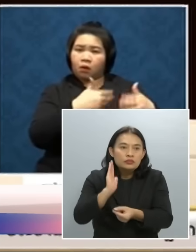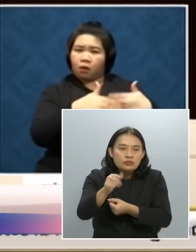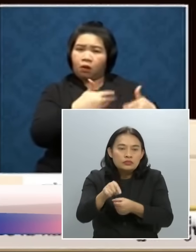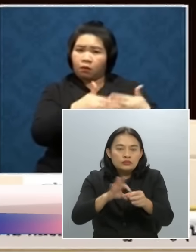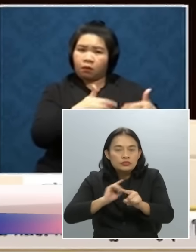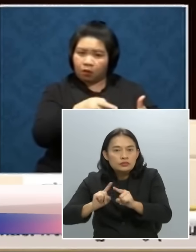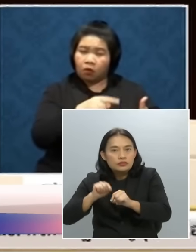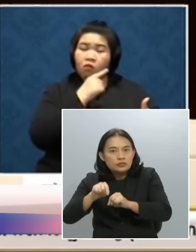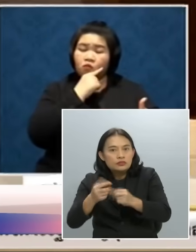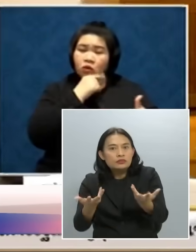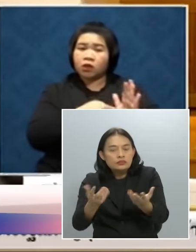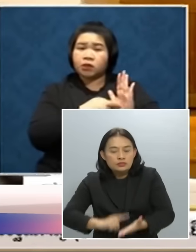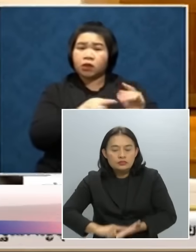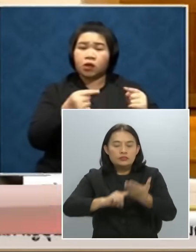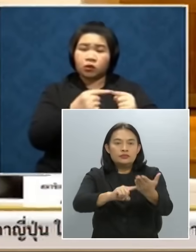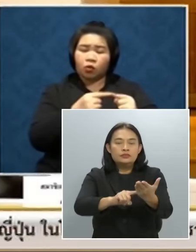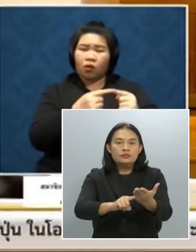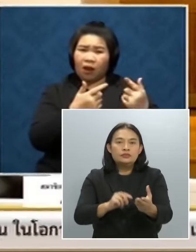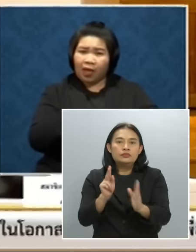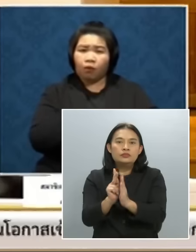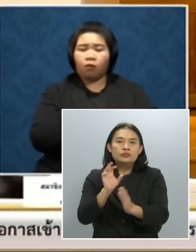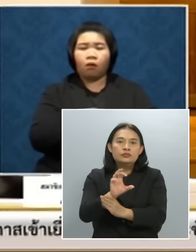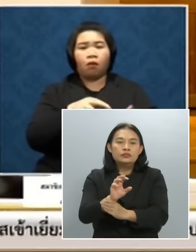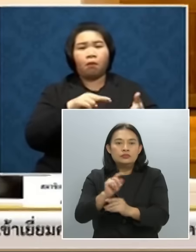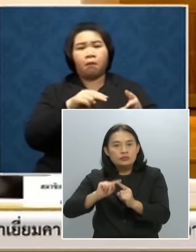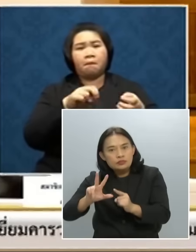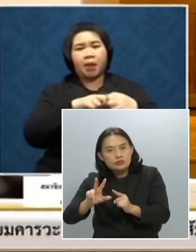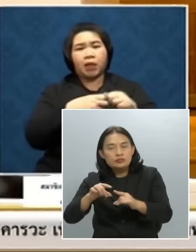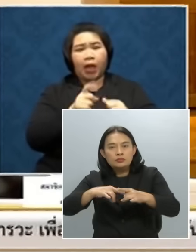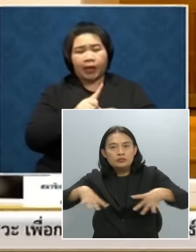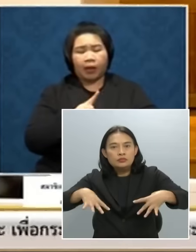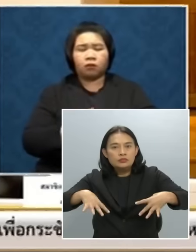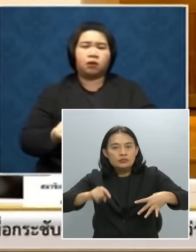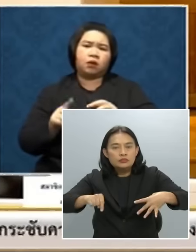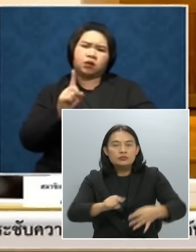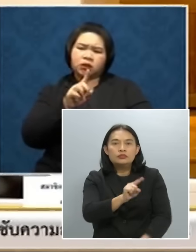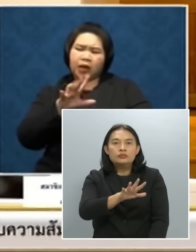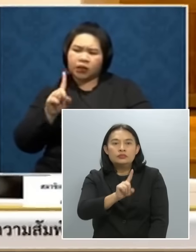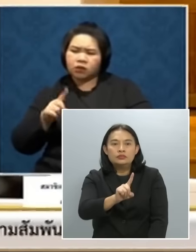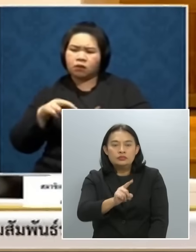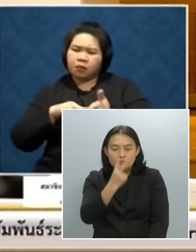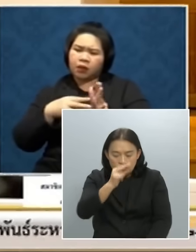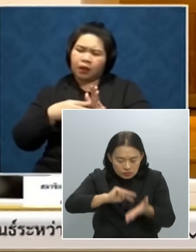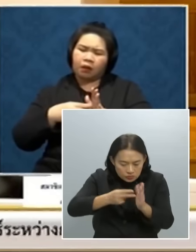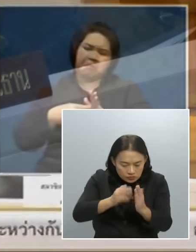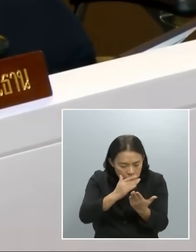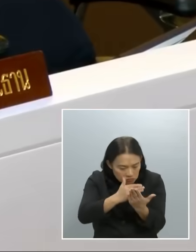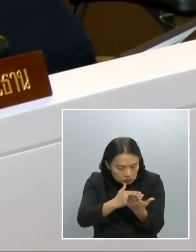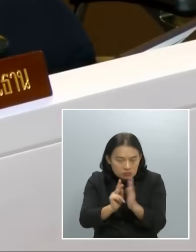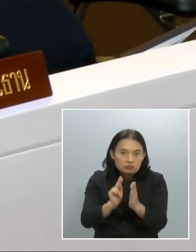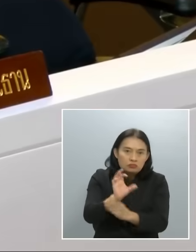ในข้อบังคับก็จะแต่มันจะขัดแย้งกับข้อ 1 5 1เดี๋ยวก็ตีความเข้าบังคับคดี